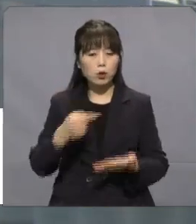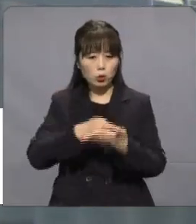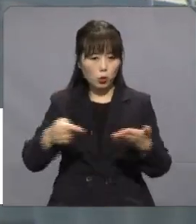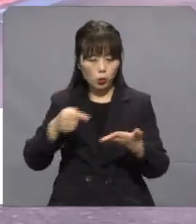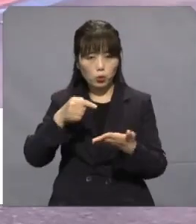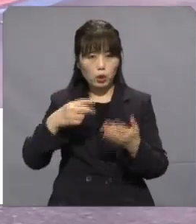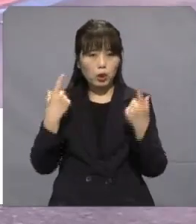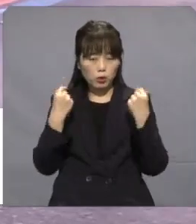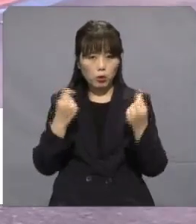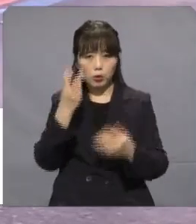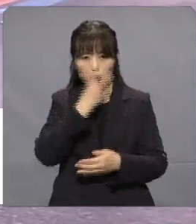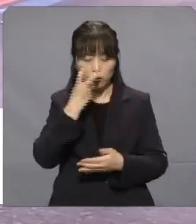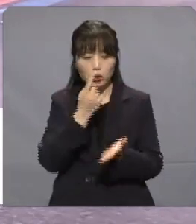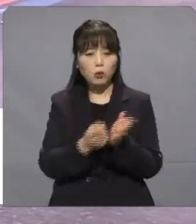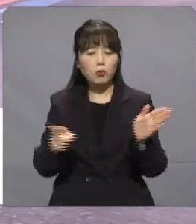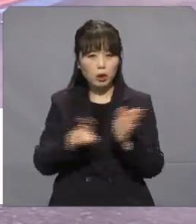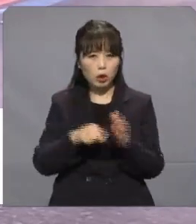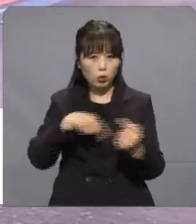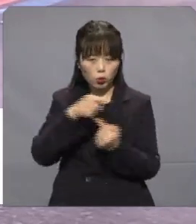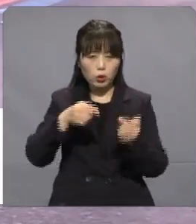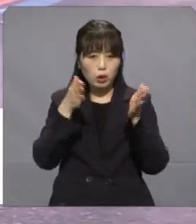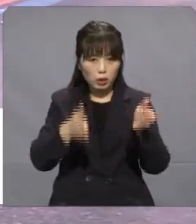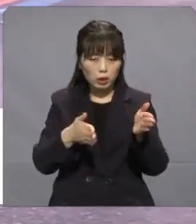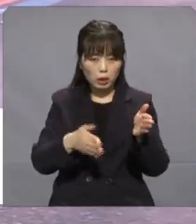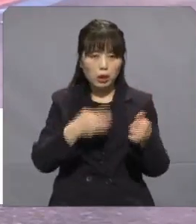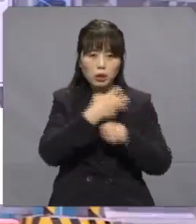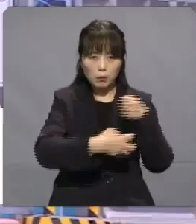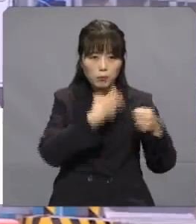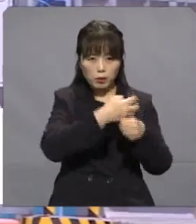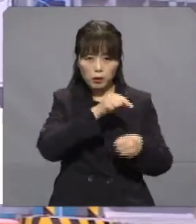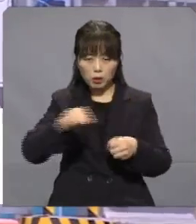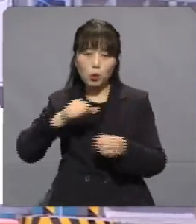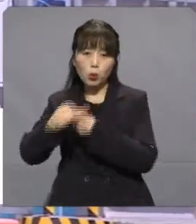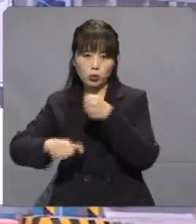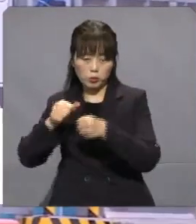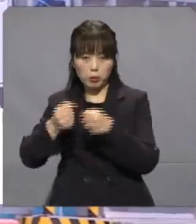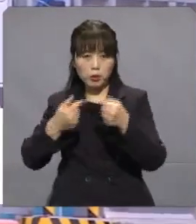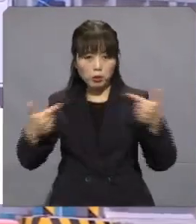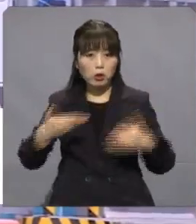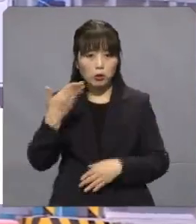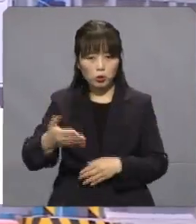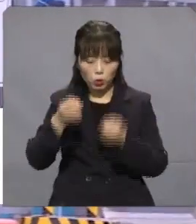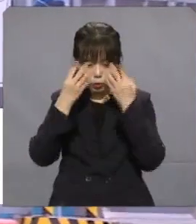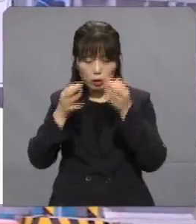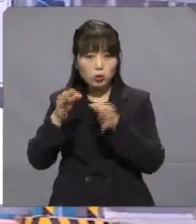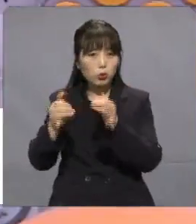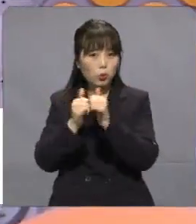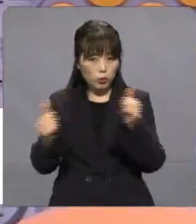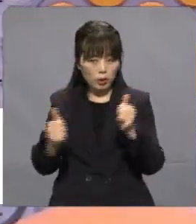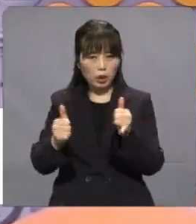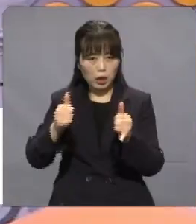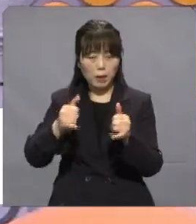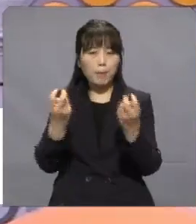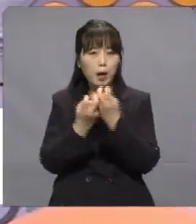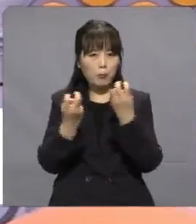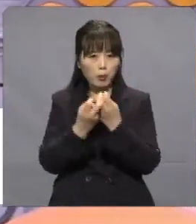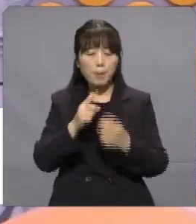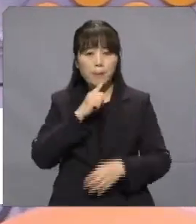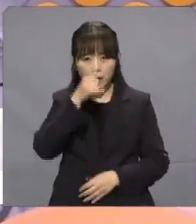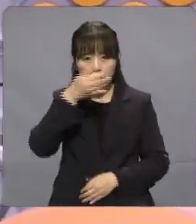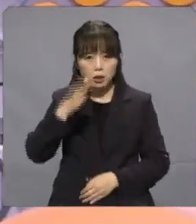위해 민간 사업자의 운영기간을 30년에서 50년으로 늘려주거나 신규 투자자 모집 등이 방법으로 거론되고